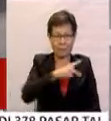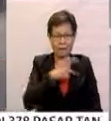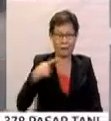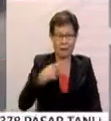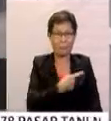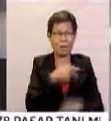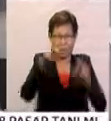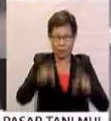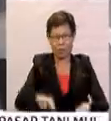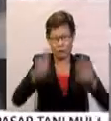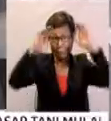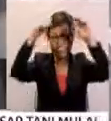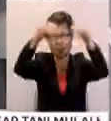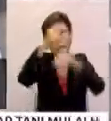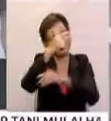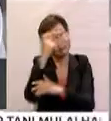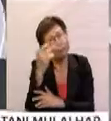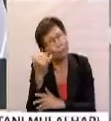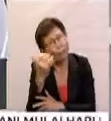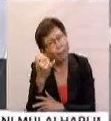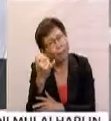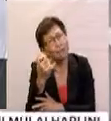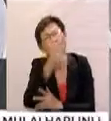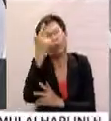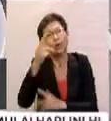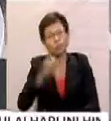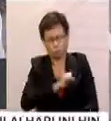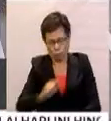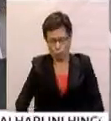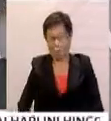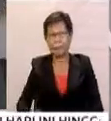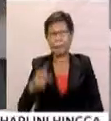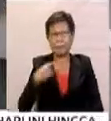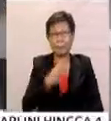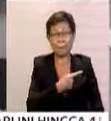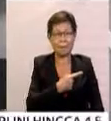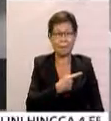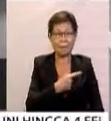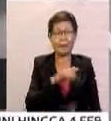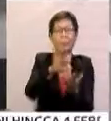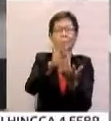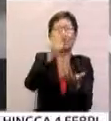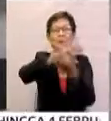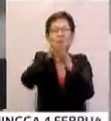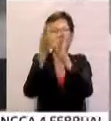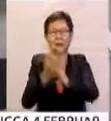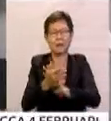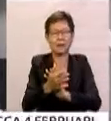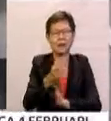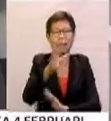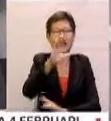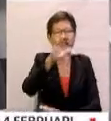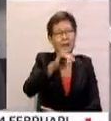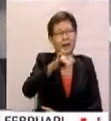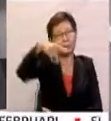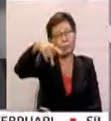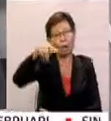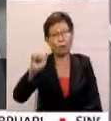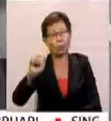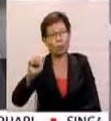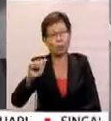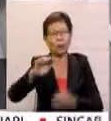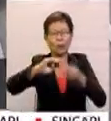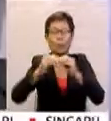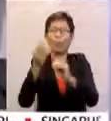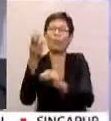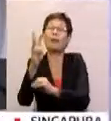rakyat negeri Pahang. Kerana Sultan kami dipilih menjadi Yang di-Pertuan Agong kali yang